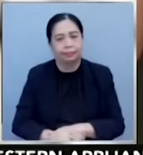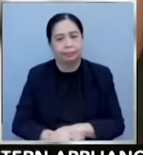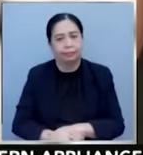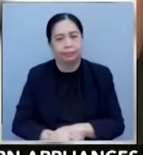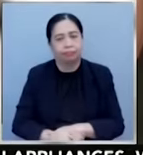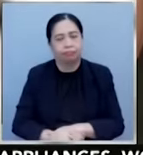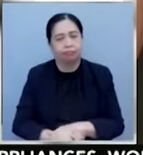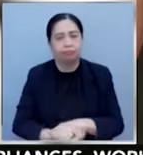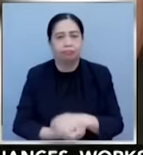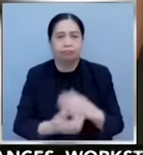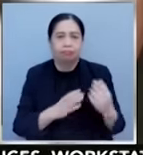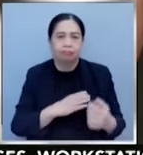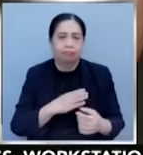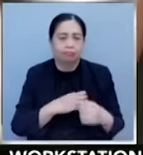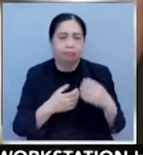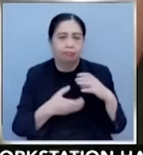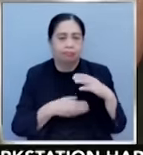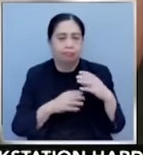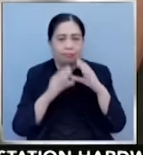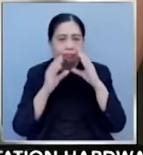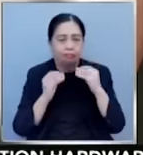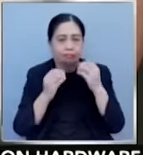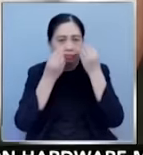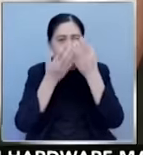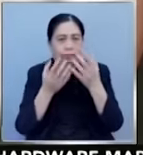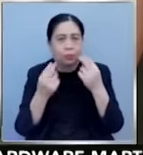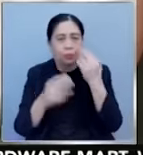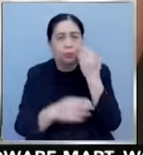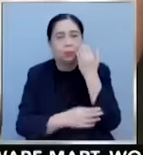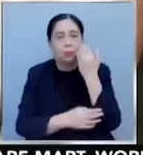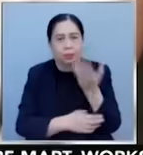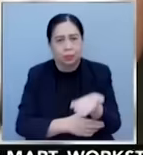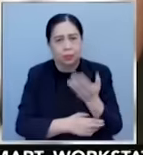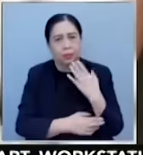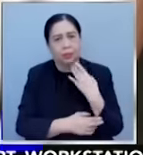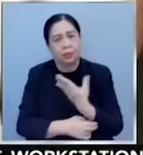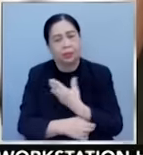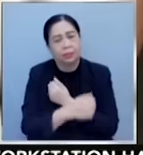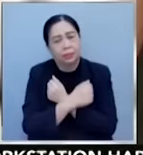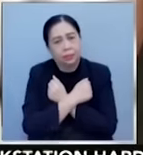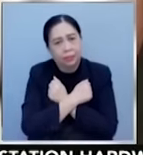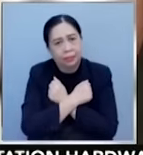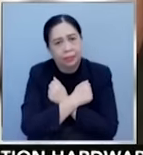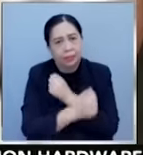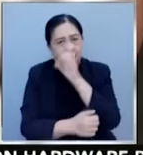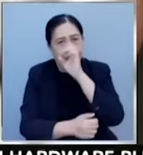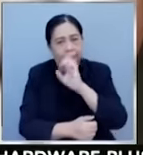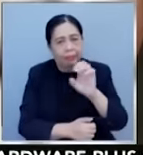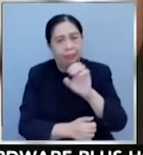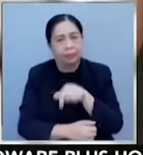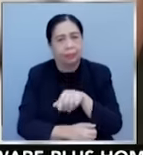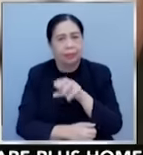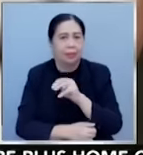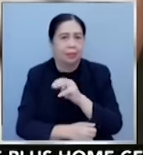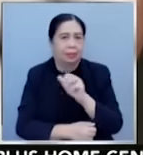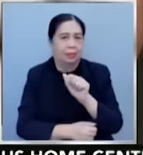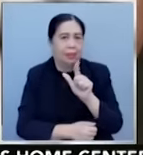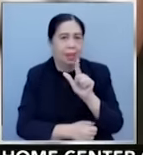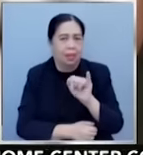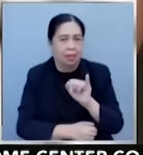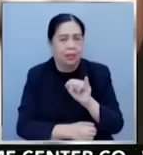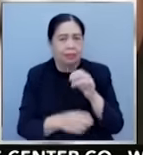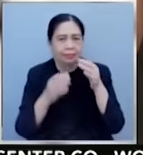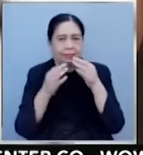Kinalulungkot ko pong ibalita sa inyo ang pagpanaw po ng ating minamahal na si Vishwamali, na mas kilala po